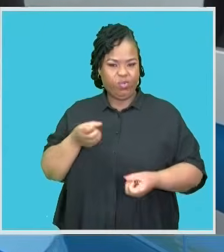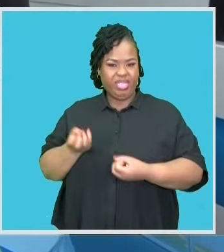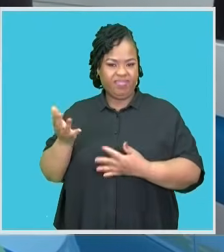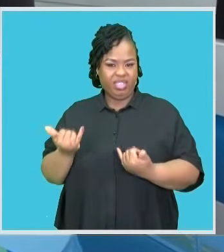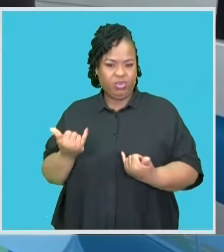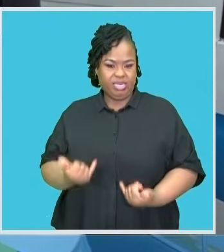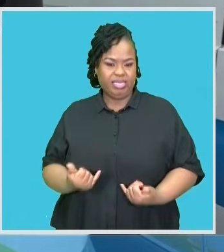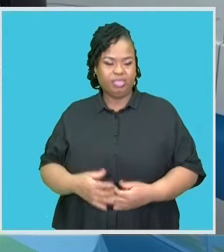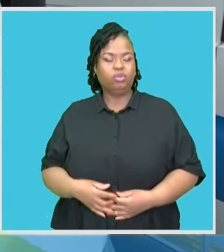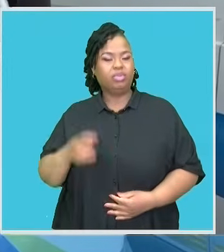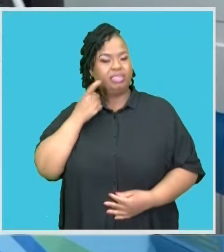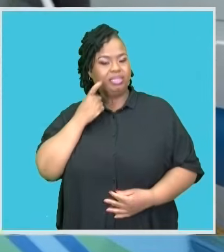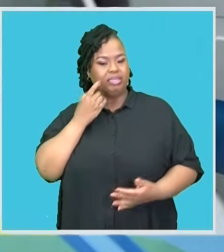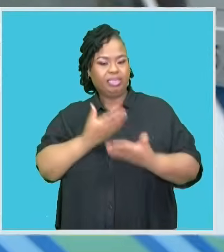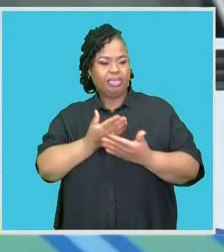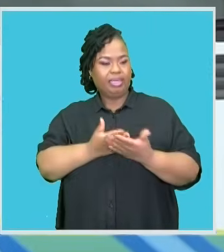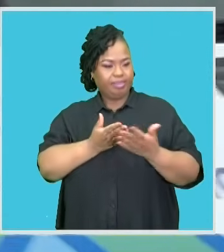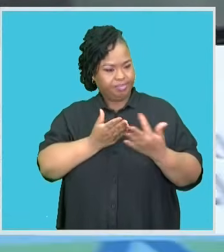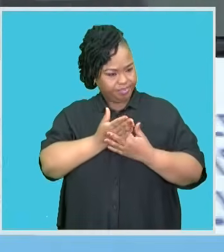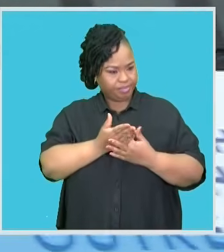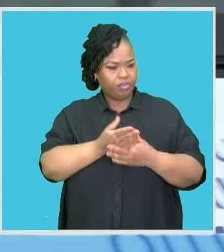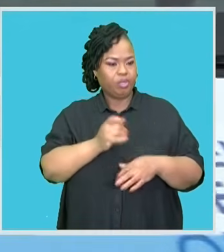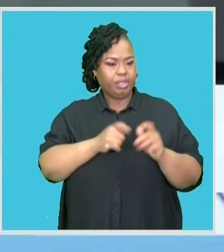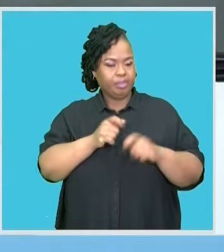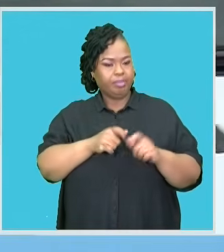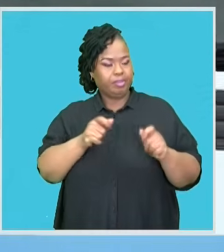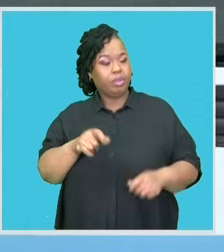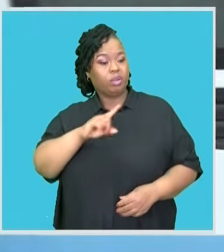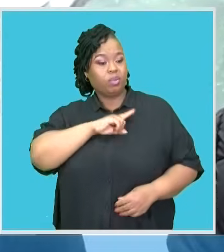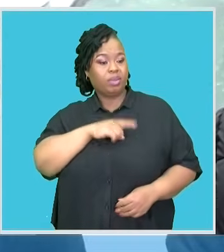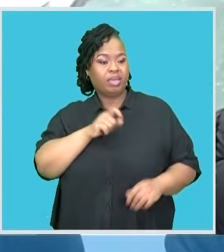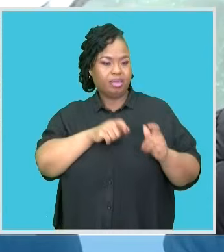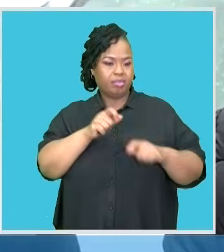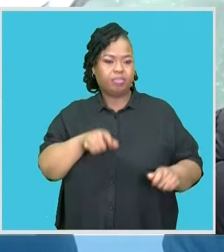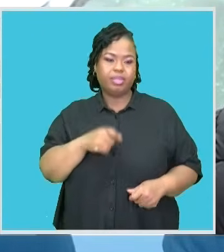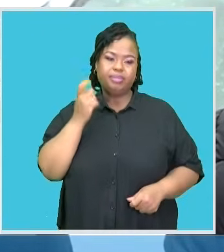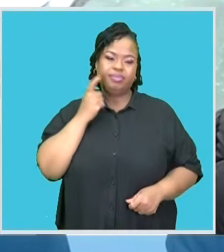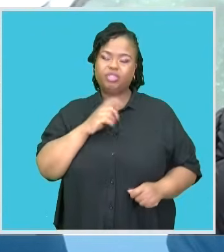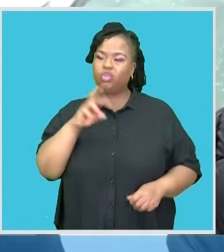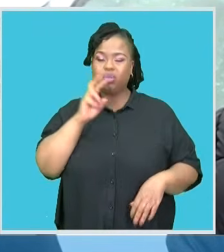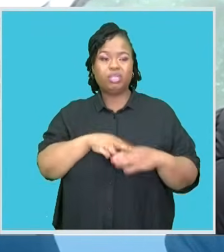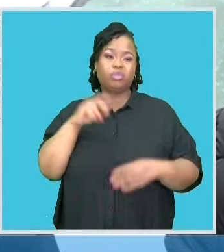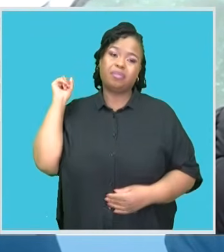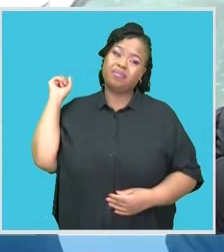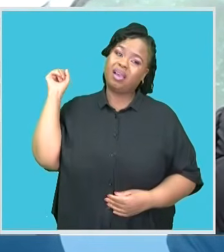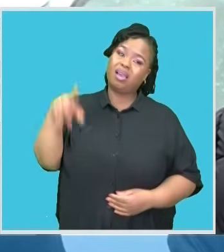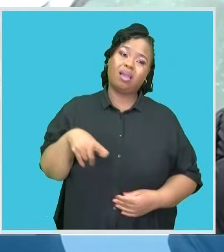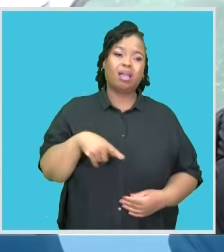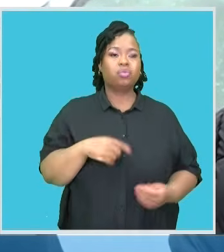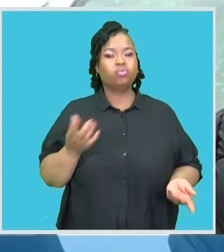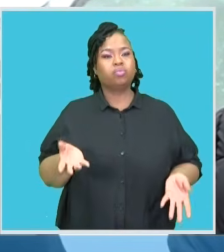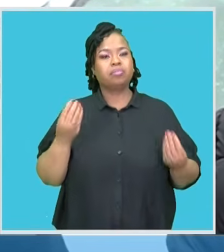namhlanje bakwazi ukufinyelela ebantwini ukuze abantu abaningi bangalibele behamba ibanga elide